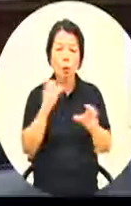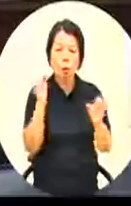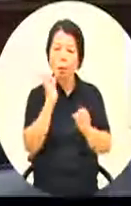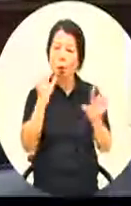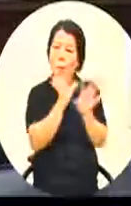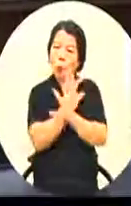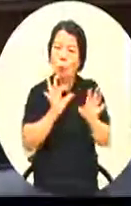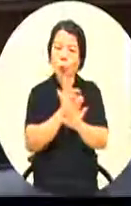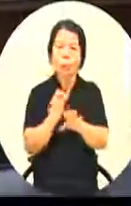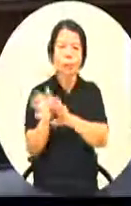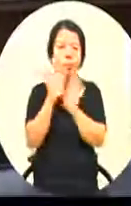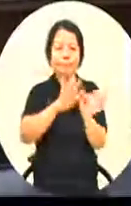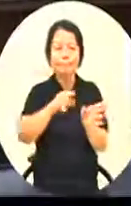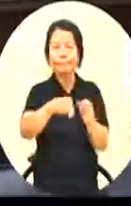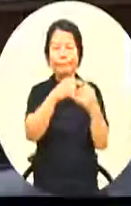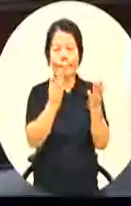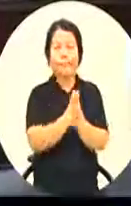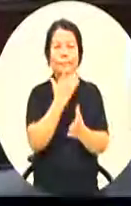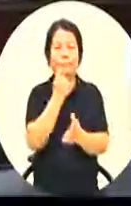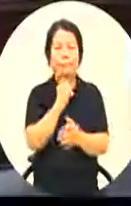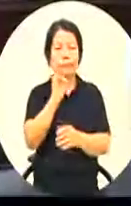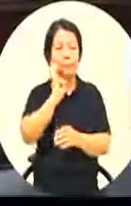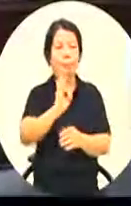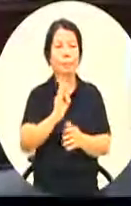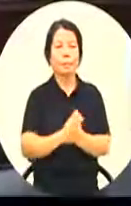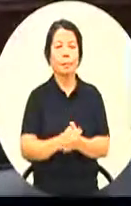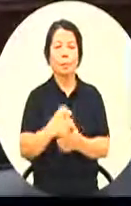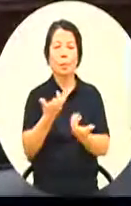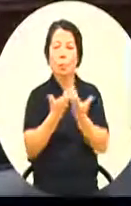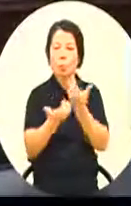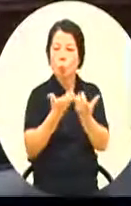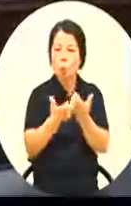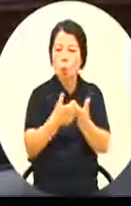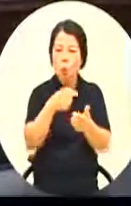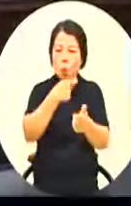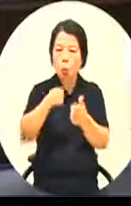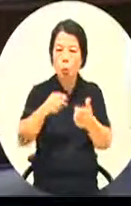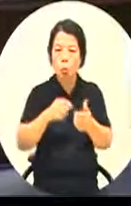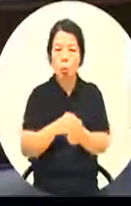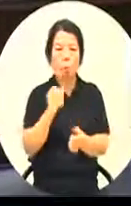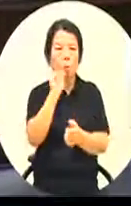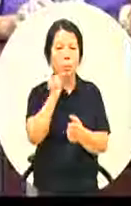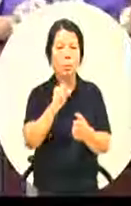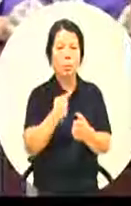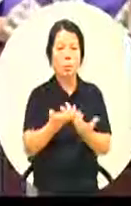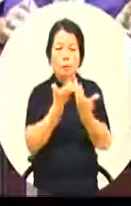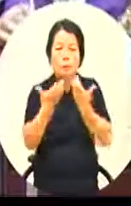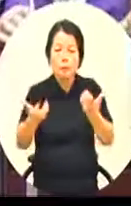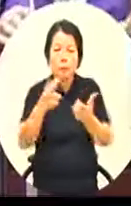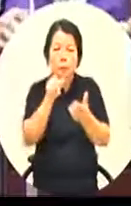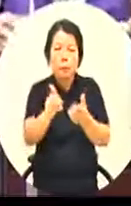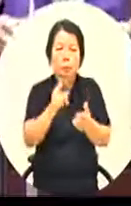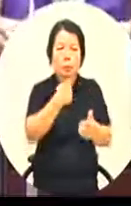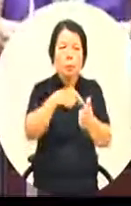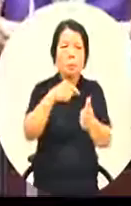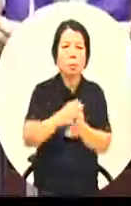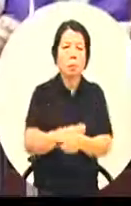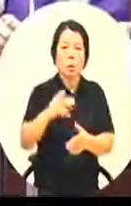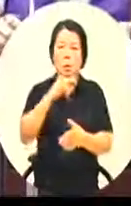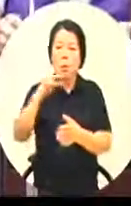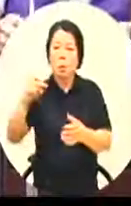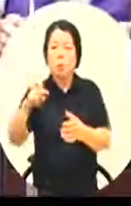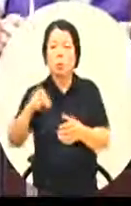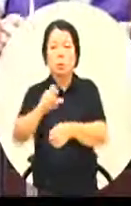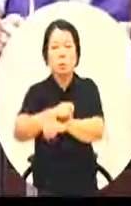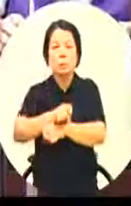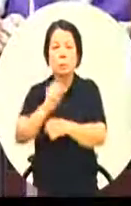在法令规范的范围是 OK 的。 它是不分科教学，不可以做分科教学，不可以说英语课程这